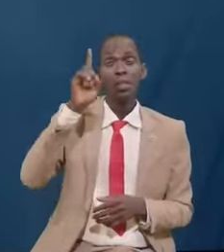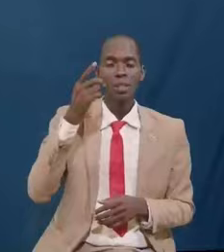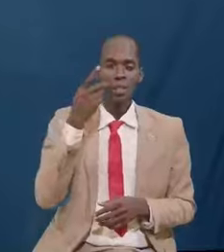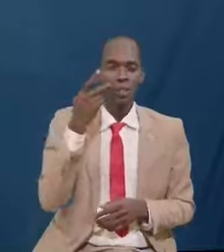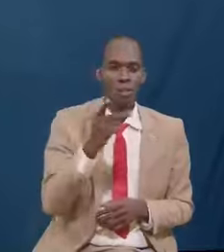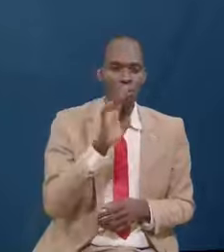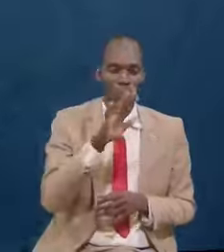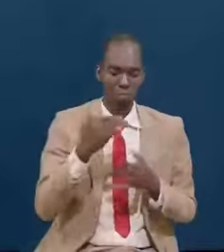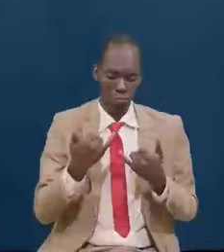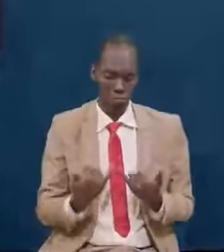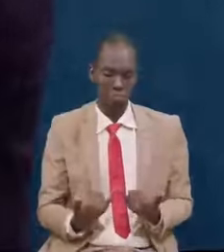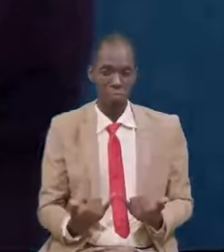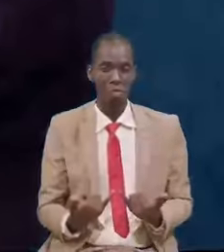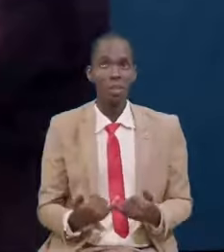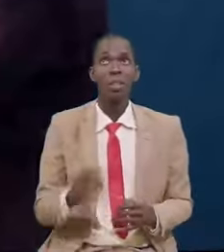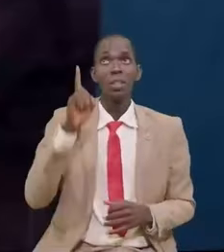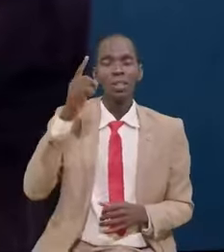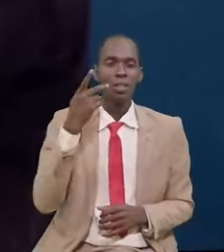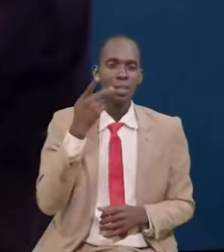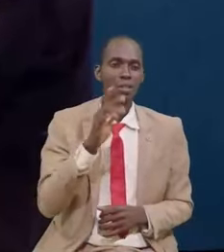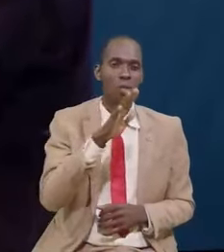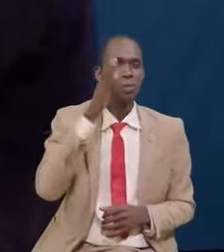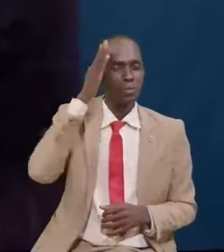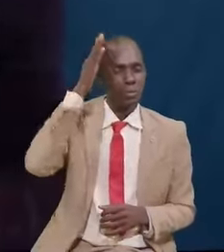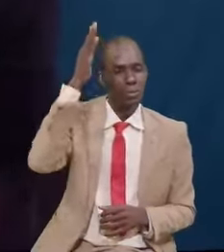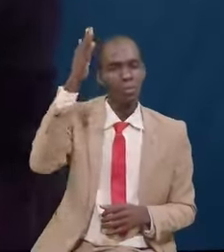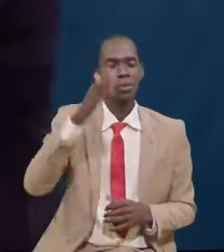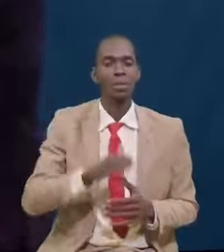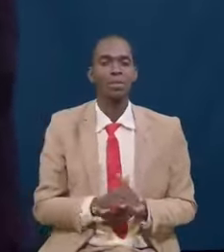présent et il voit ton avenir.